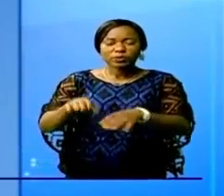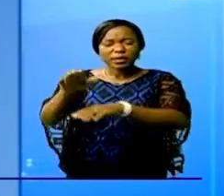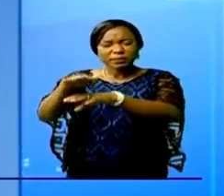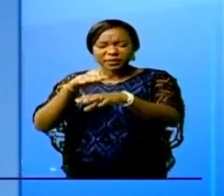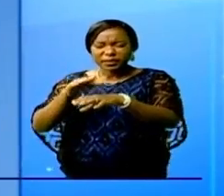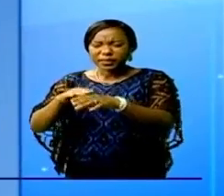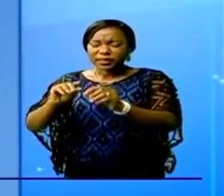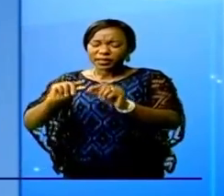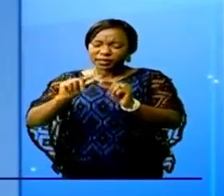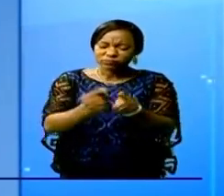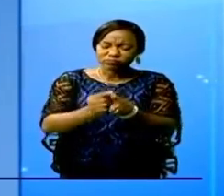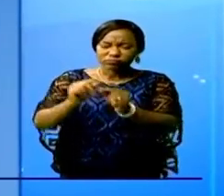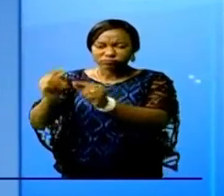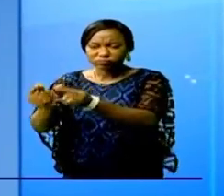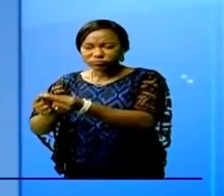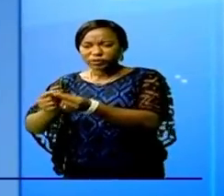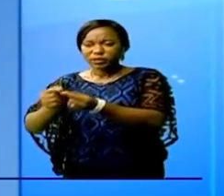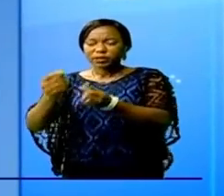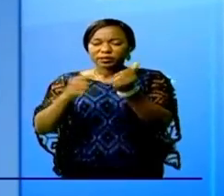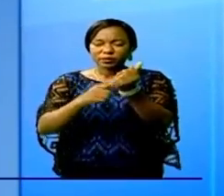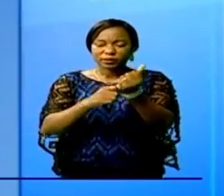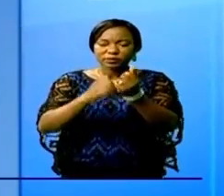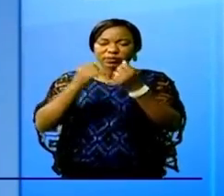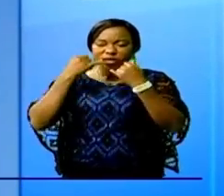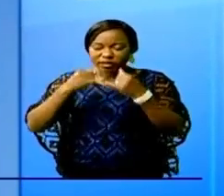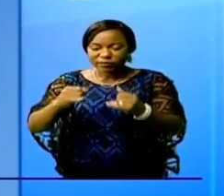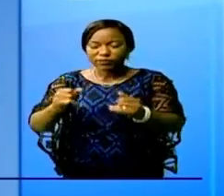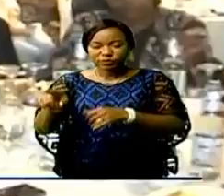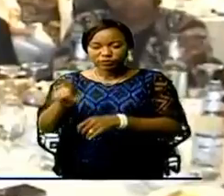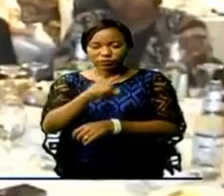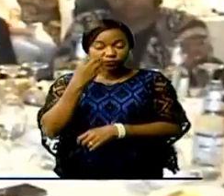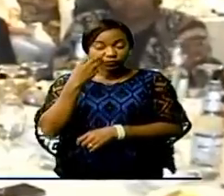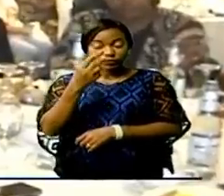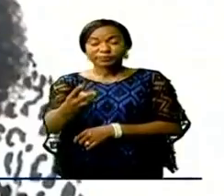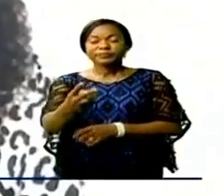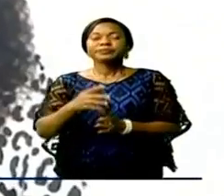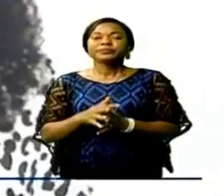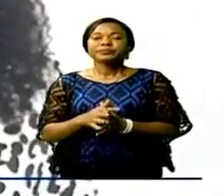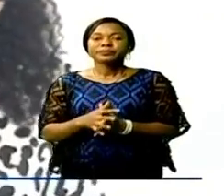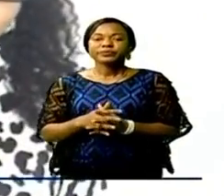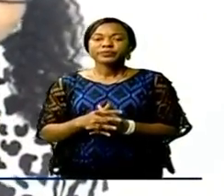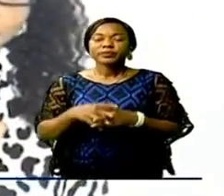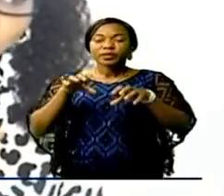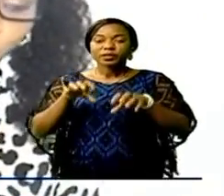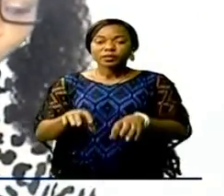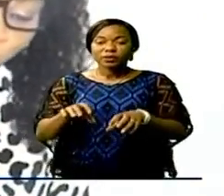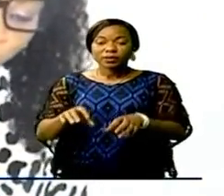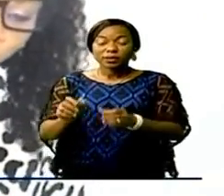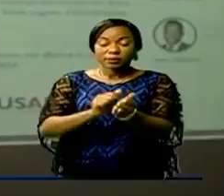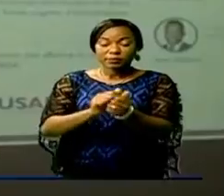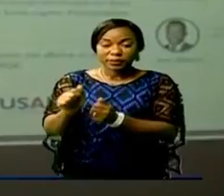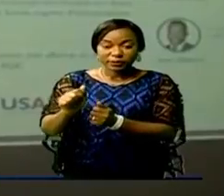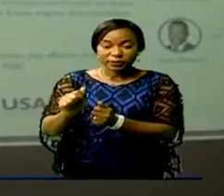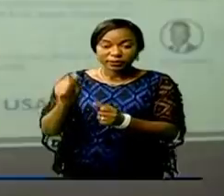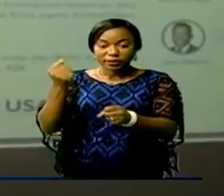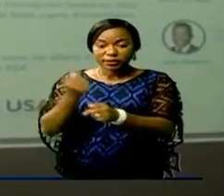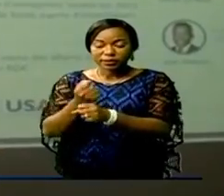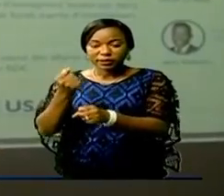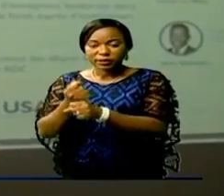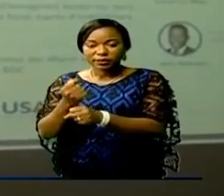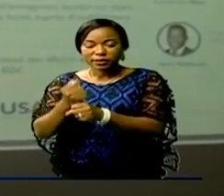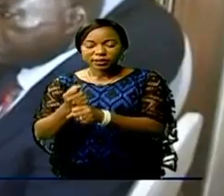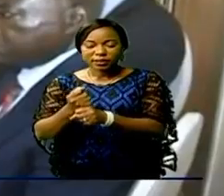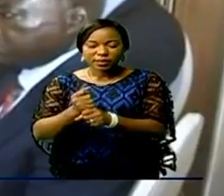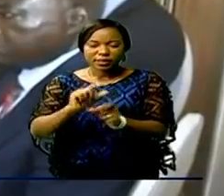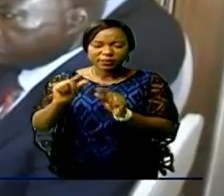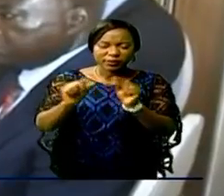de l'USAID pour transmettre l'information. Suivez. La croissance économique en RDC passe par l'aide aux investissements de petites